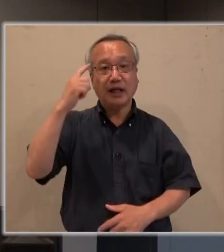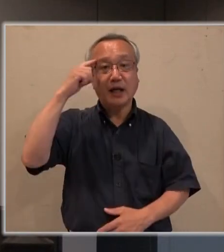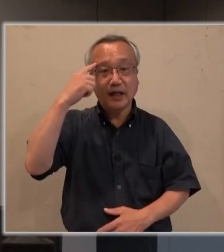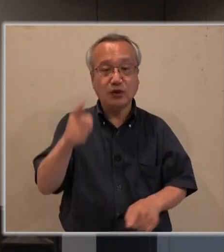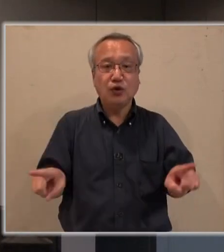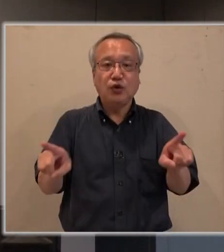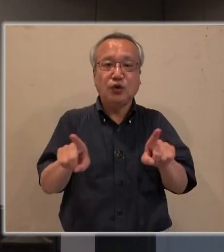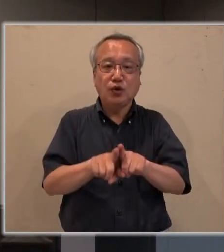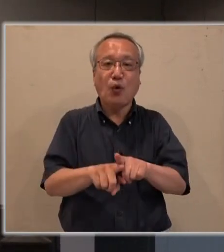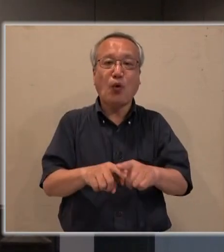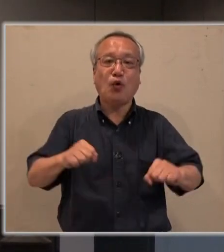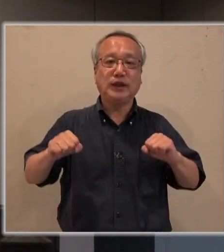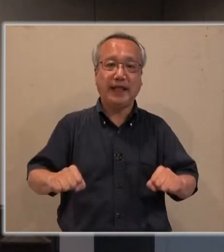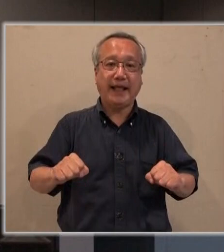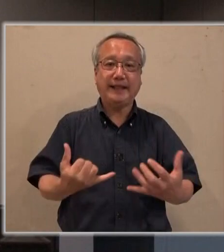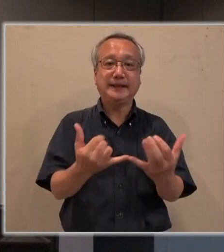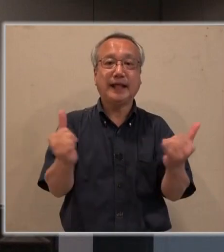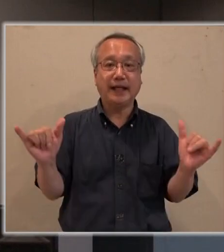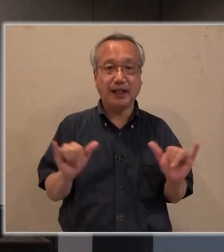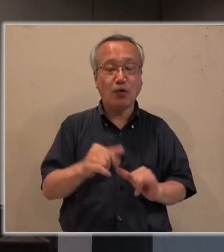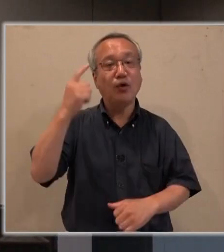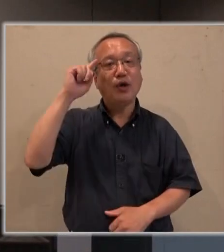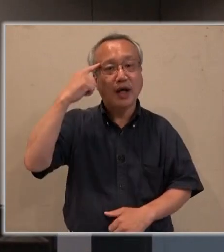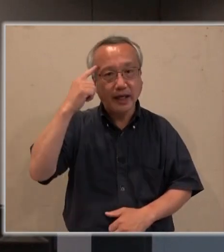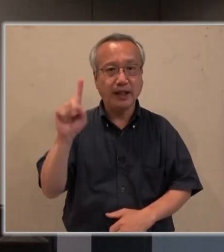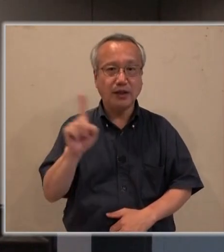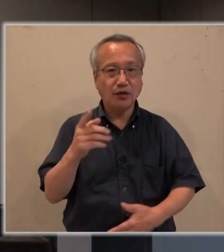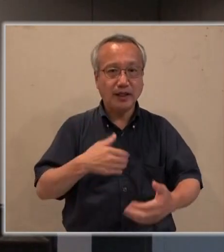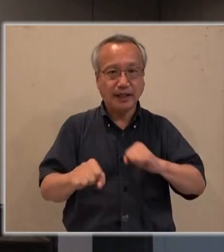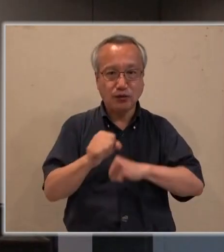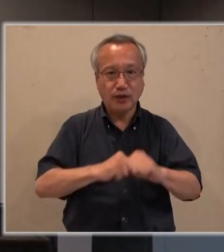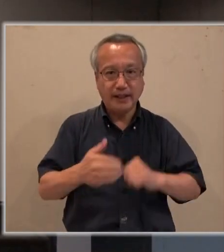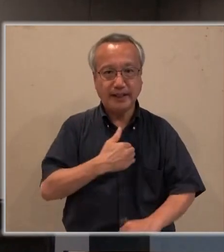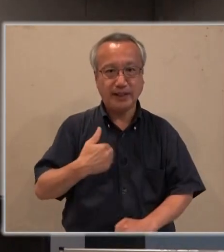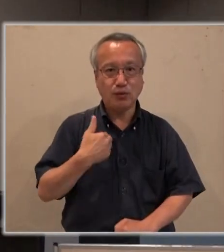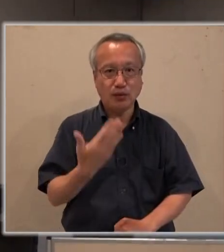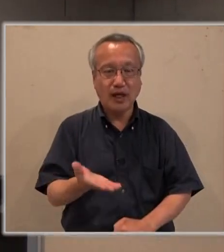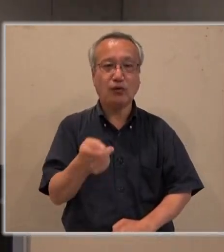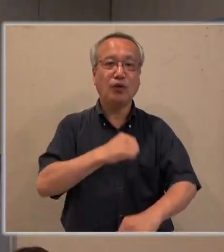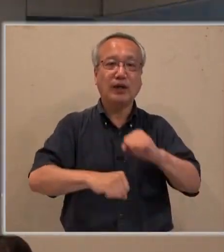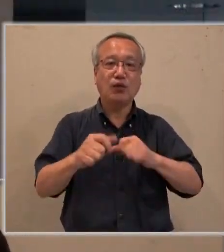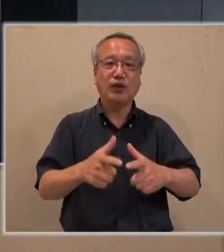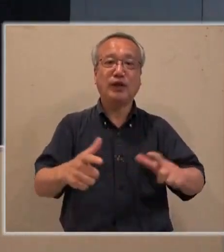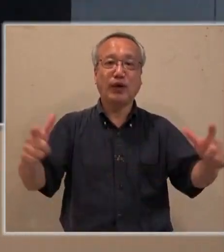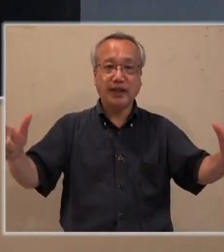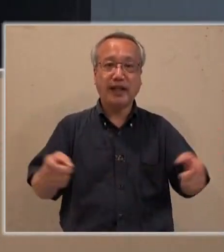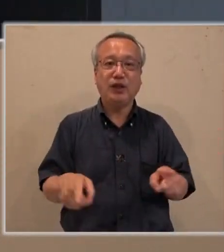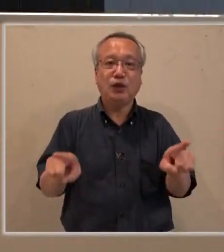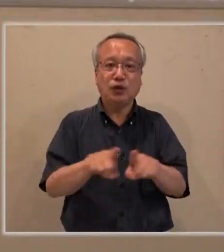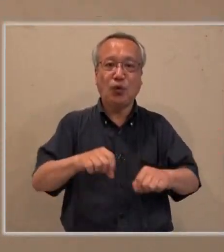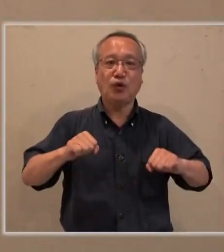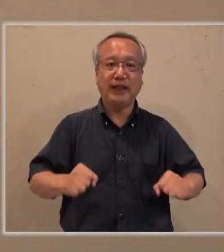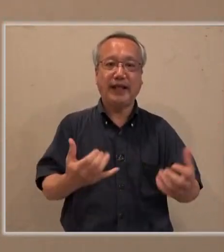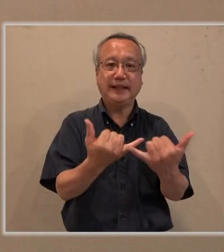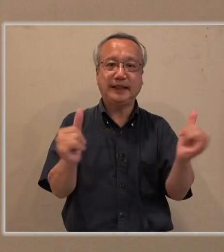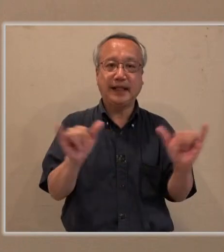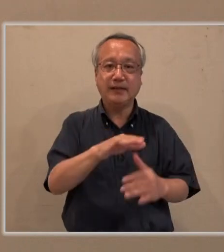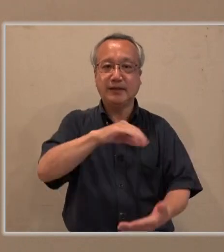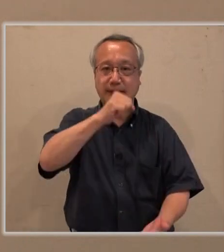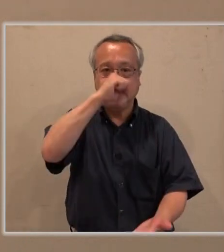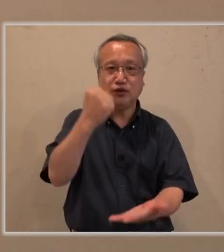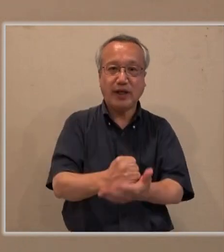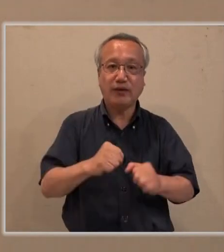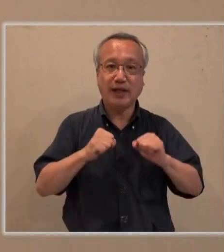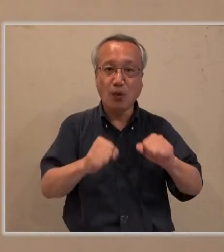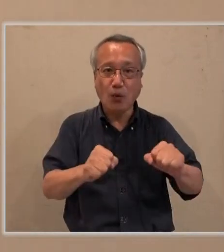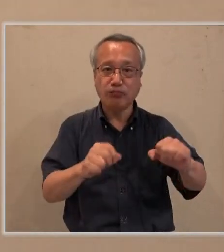社会をみんなで考えてどんな活動ができるのかな、その活動を広げて共生社会の実現やってみようよという形